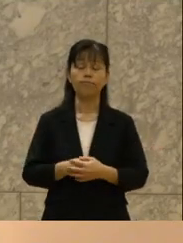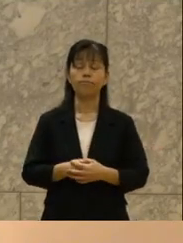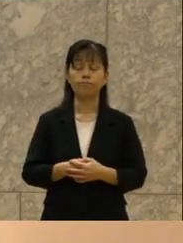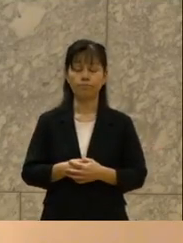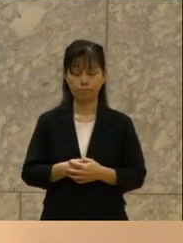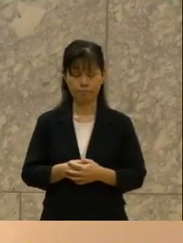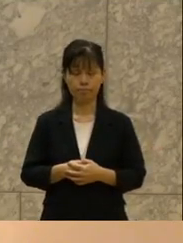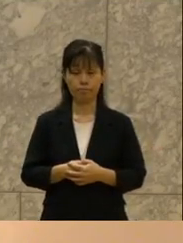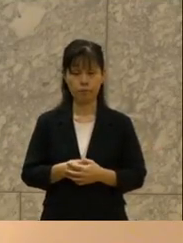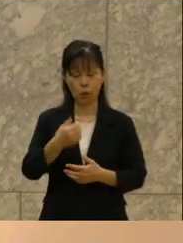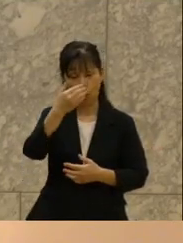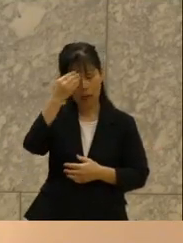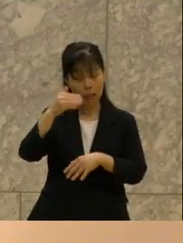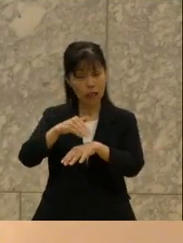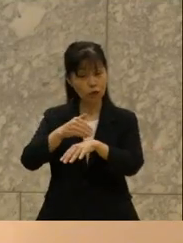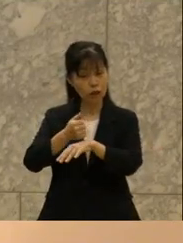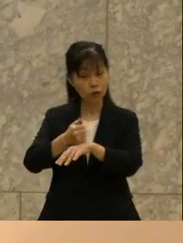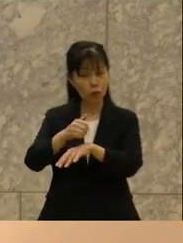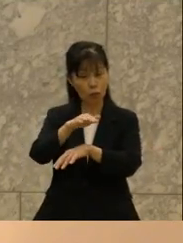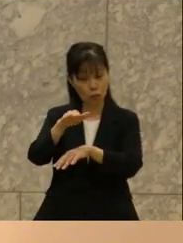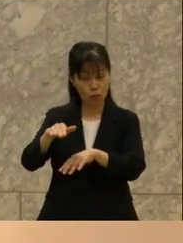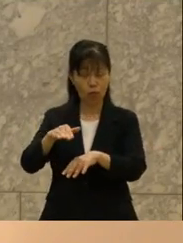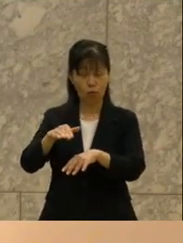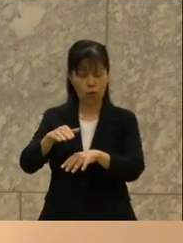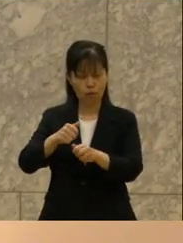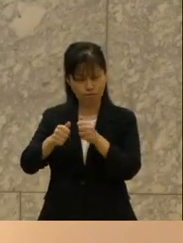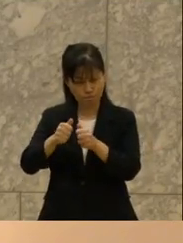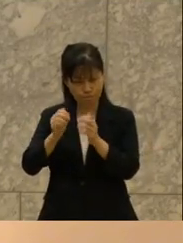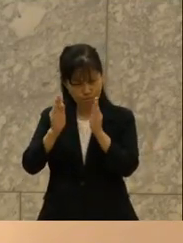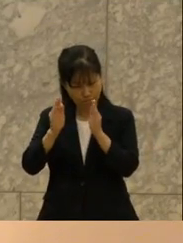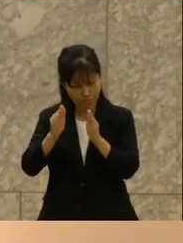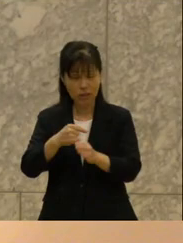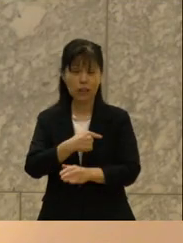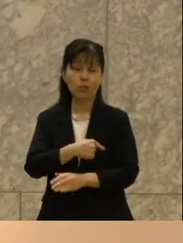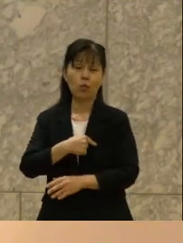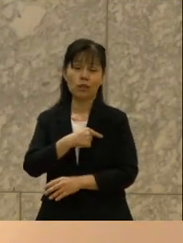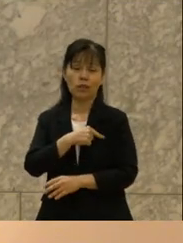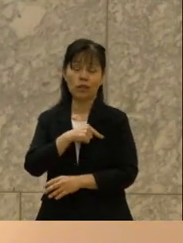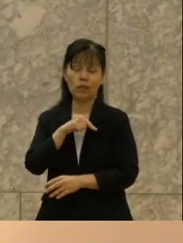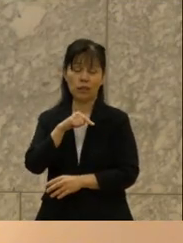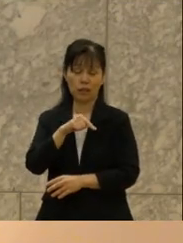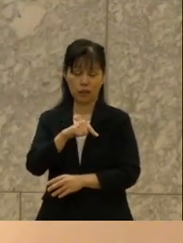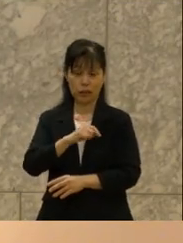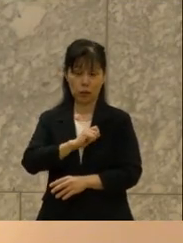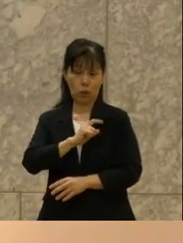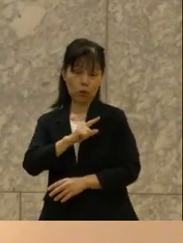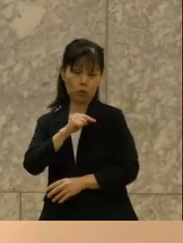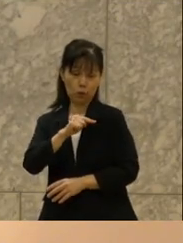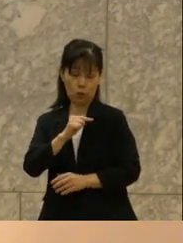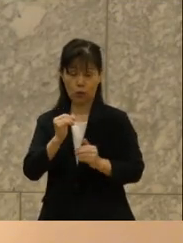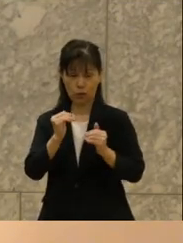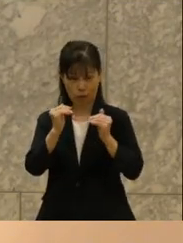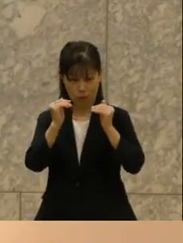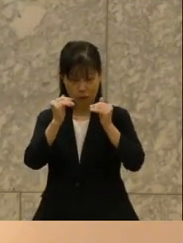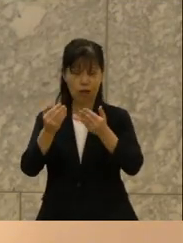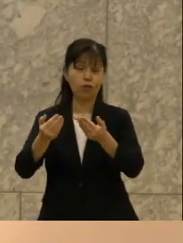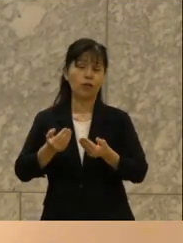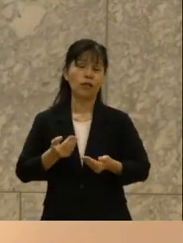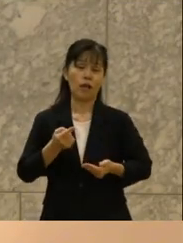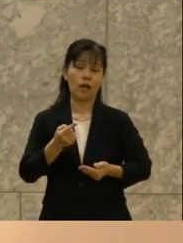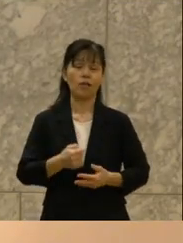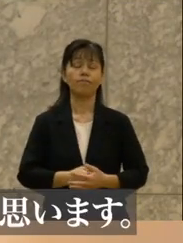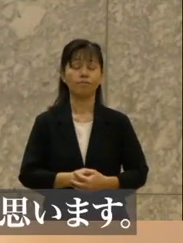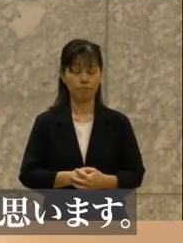若いアスリートの戦うそういった気持ちというものを意欲というものを高めてくれました